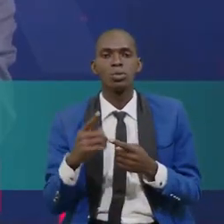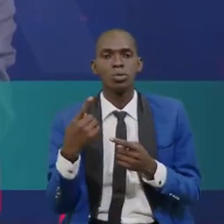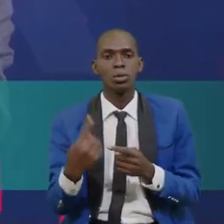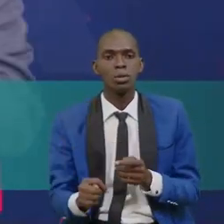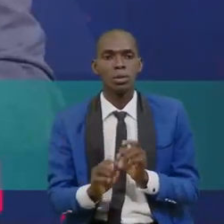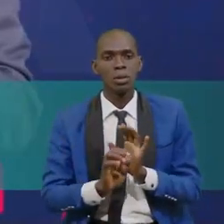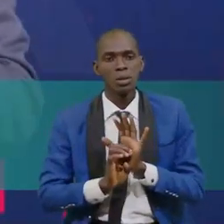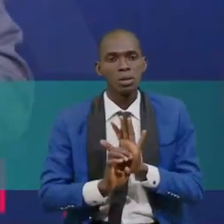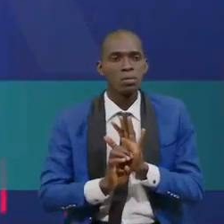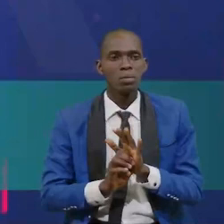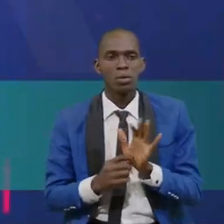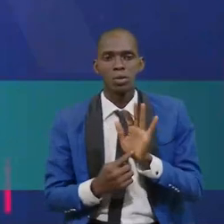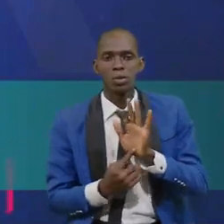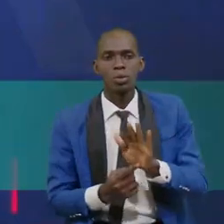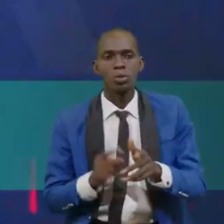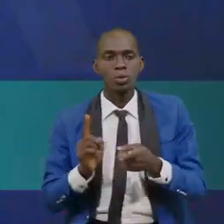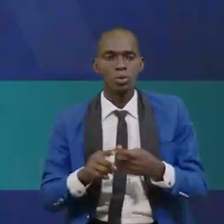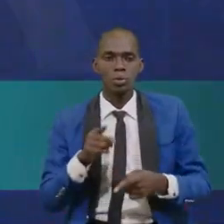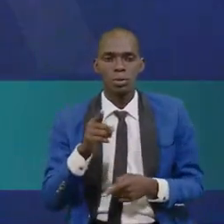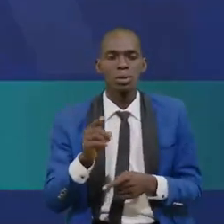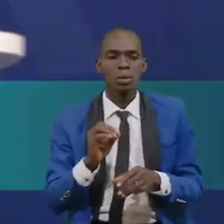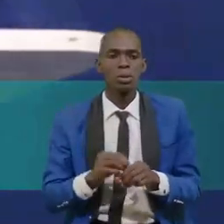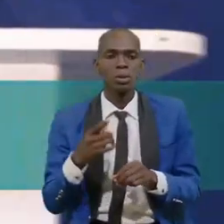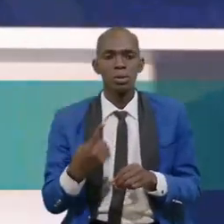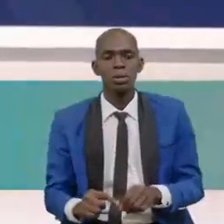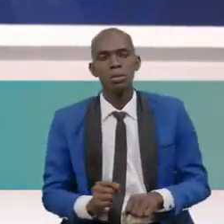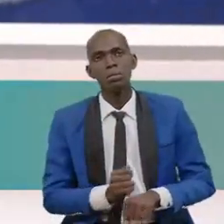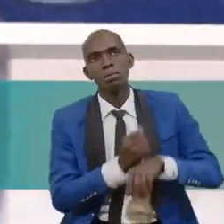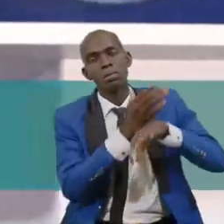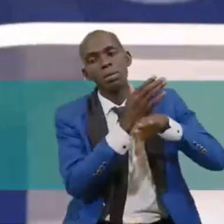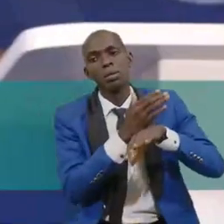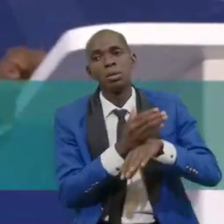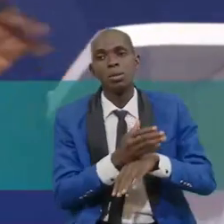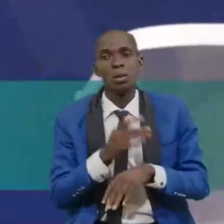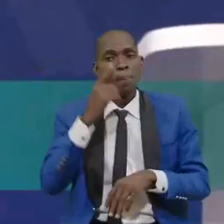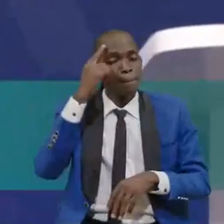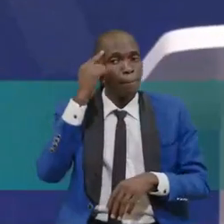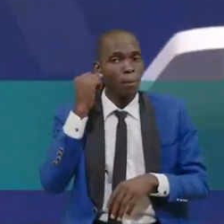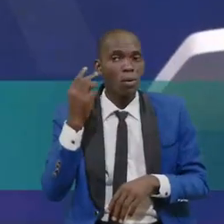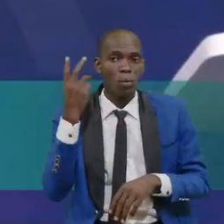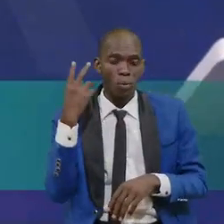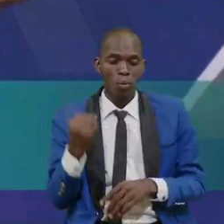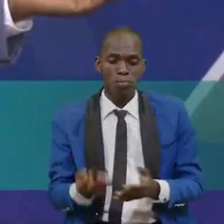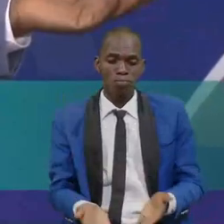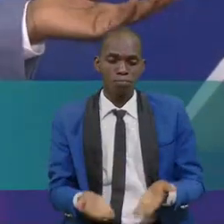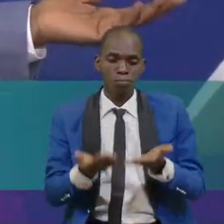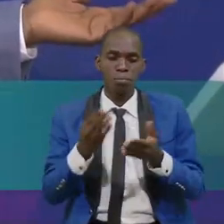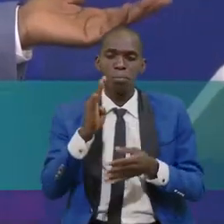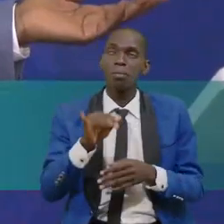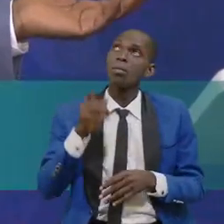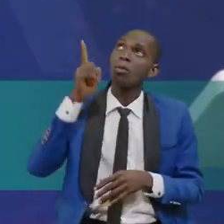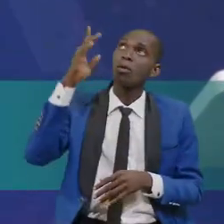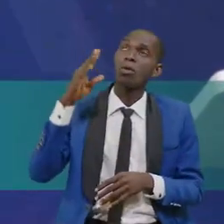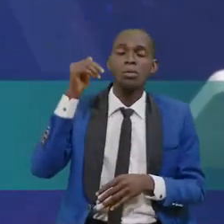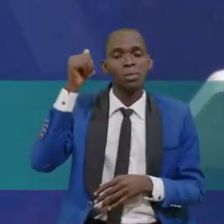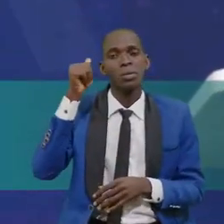le modèle qui t'a été montré sur la montagne. Moïse a été instruit par Dieu lui-même.